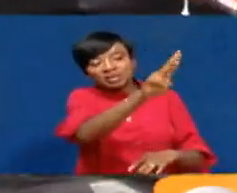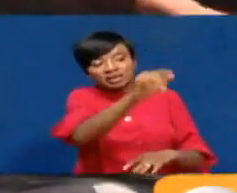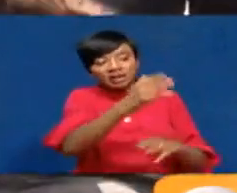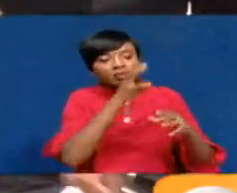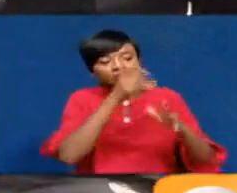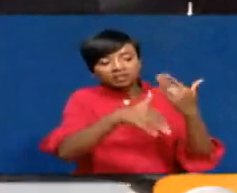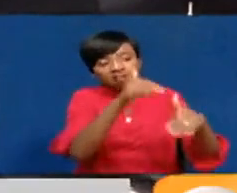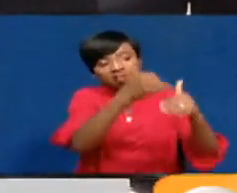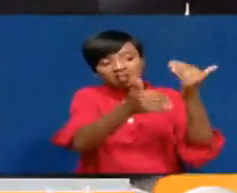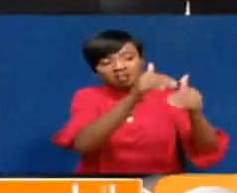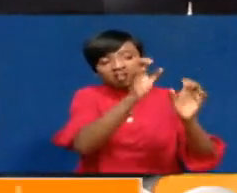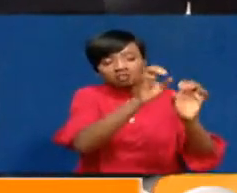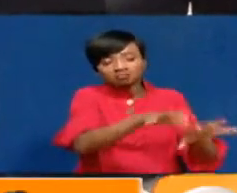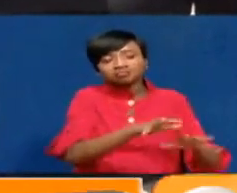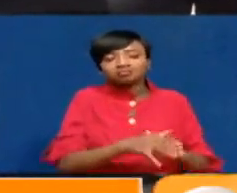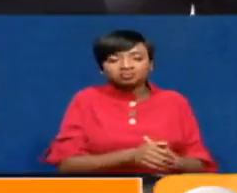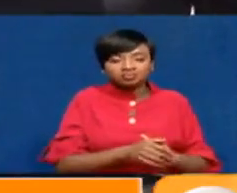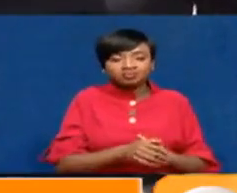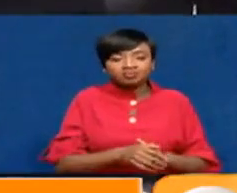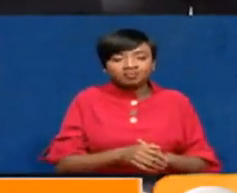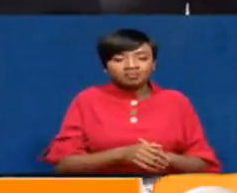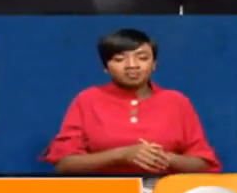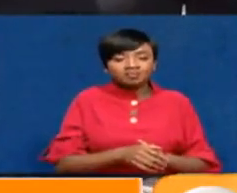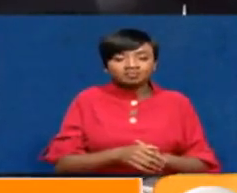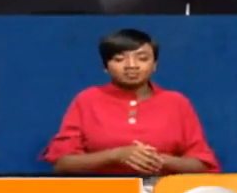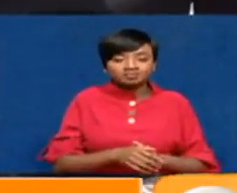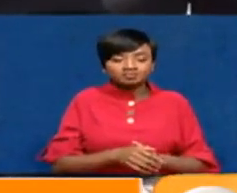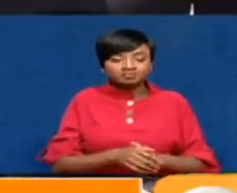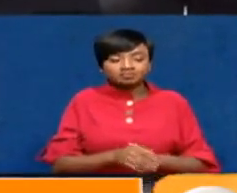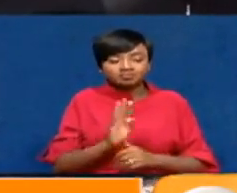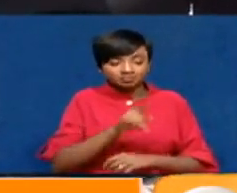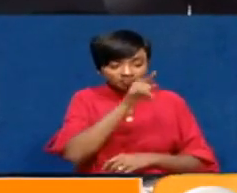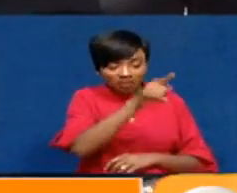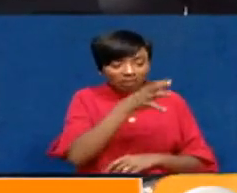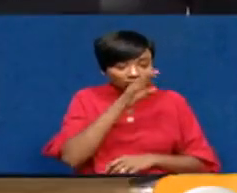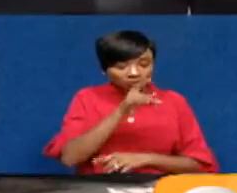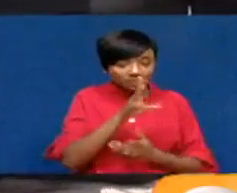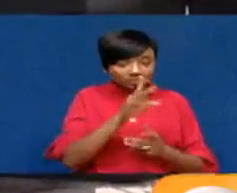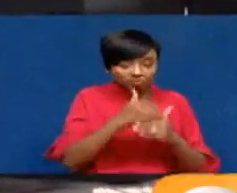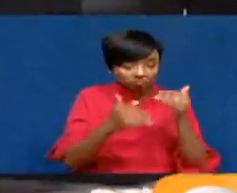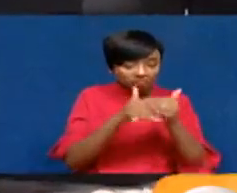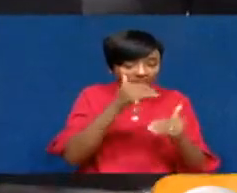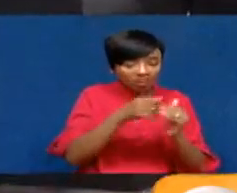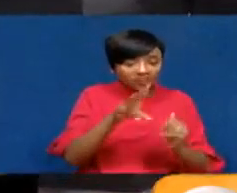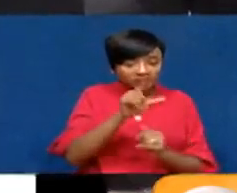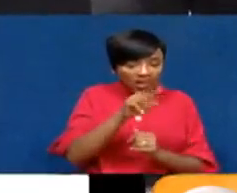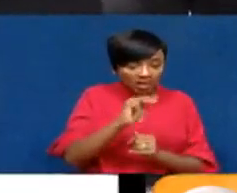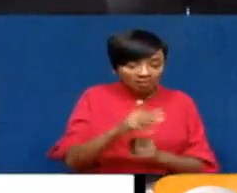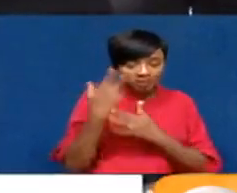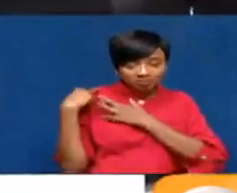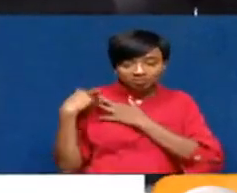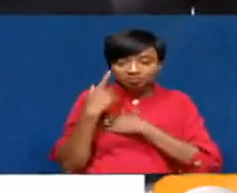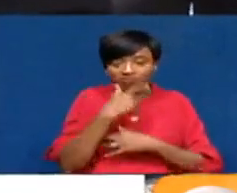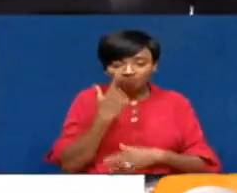Lakini mjue, maji ni kazi moja ya county government. Hapa tumeelewana? Na mimi nikiwa